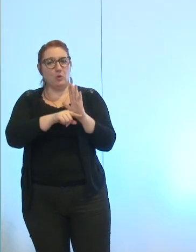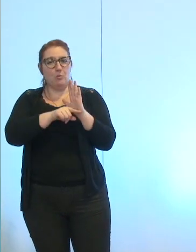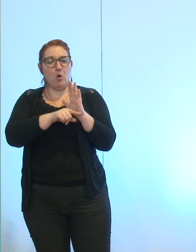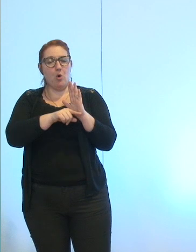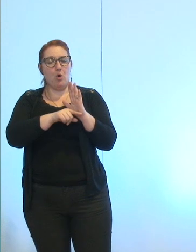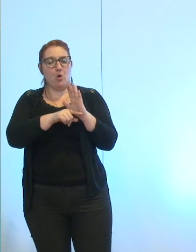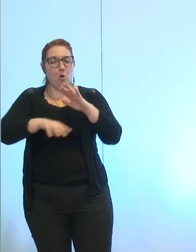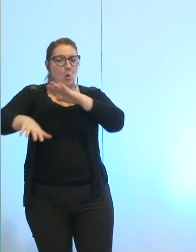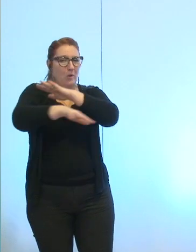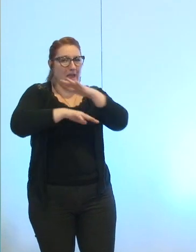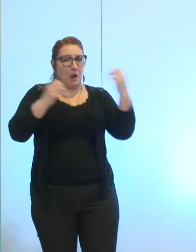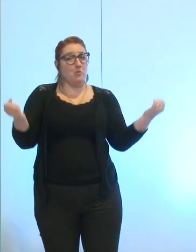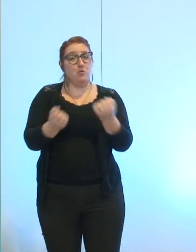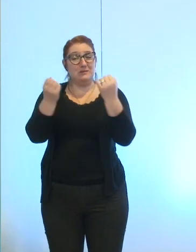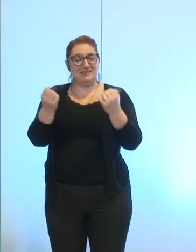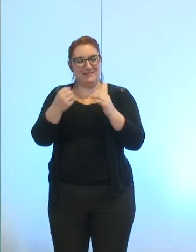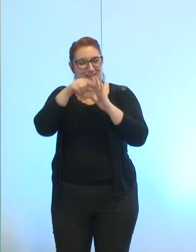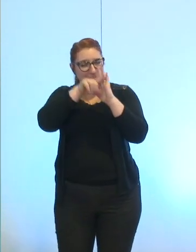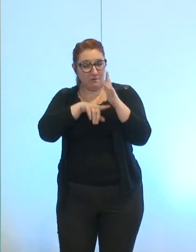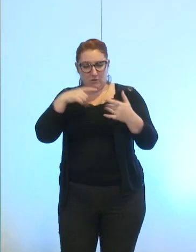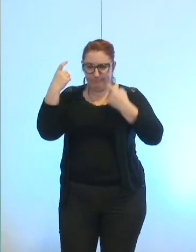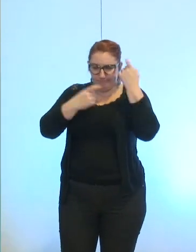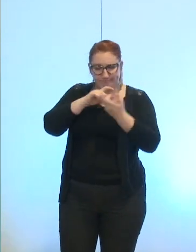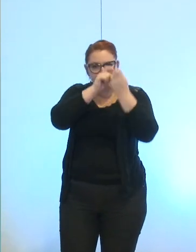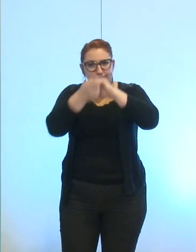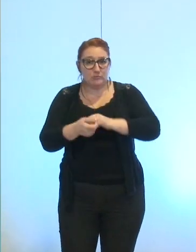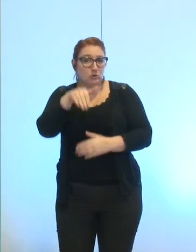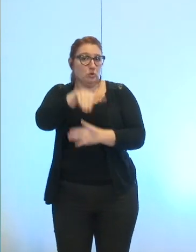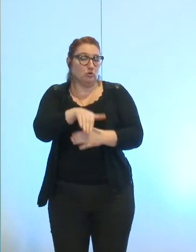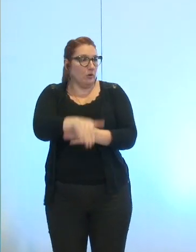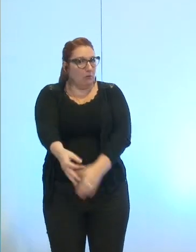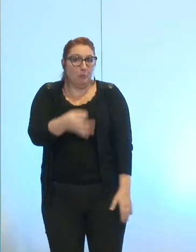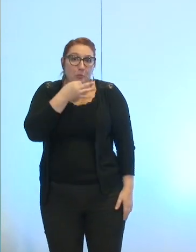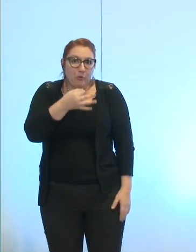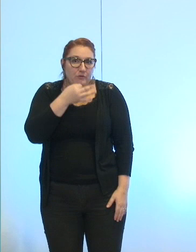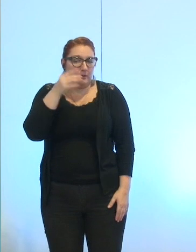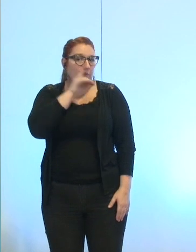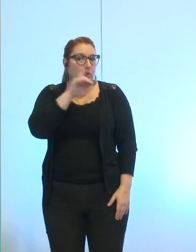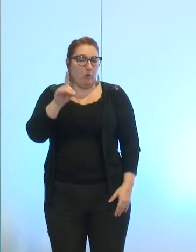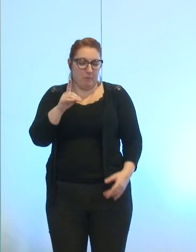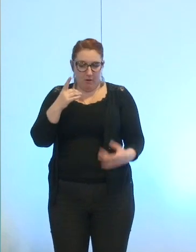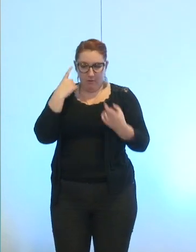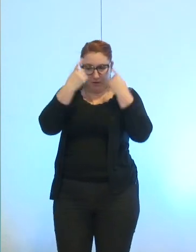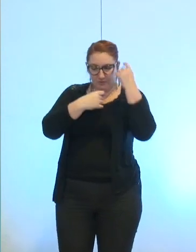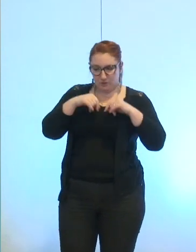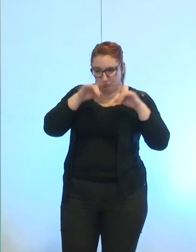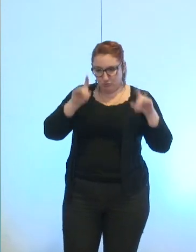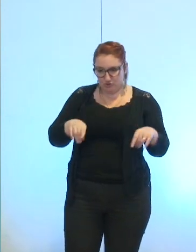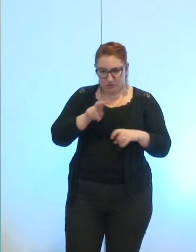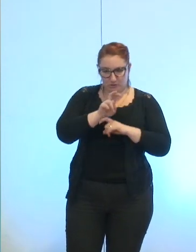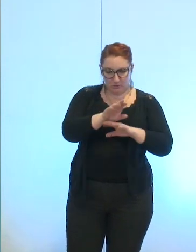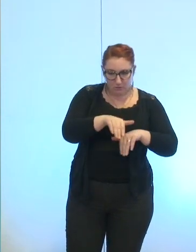la publicité cela aurait même permis de voir si des budgets pourrai faire l'objet d'un maintien culture